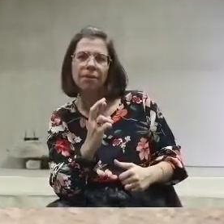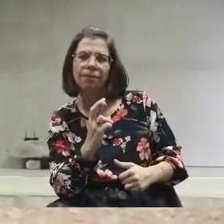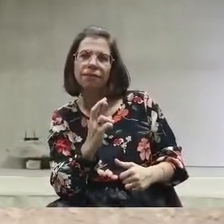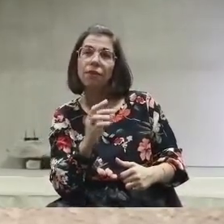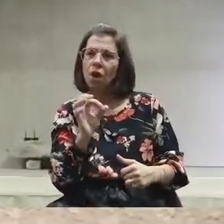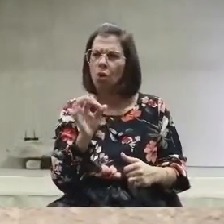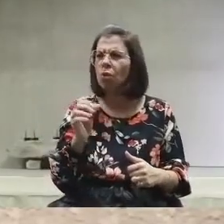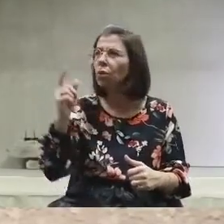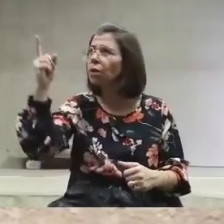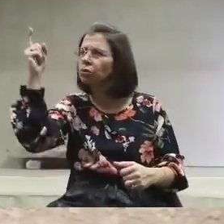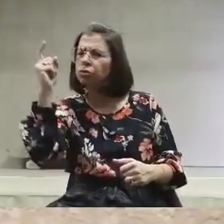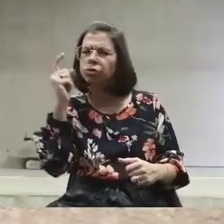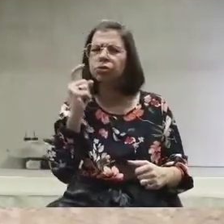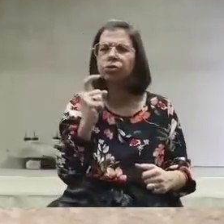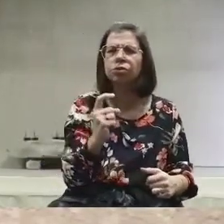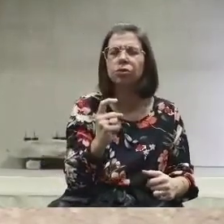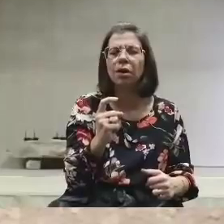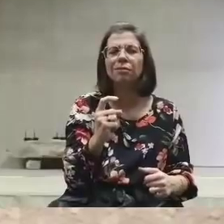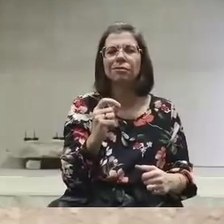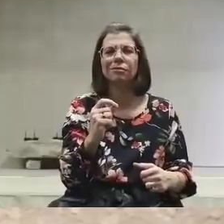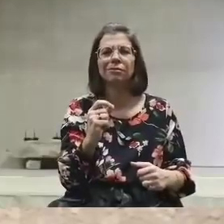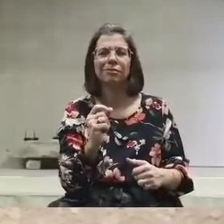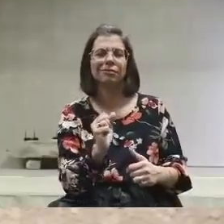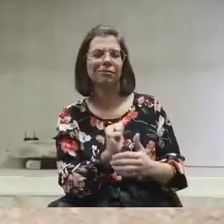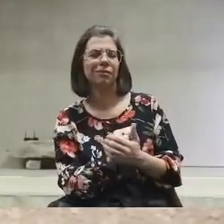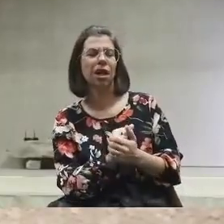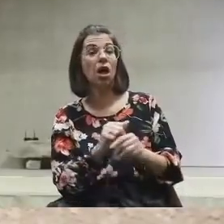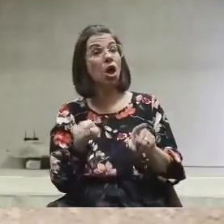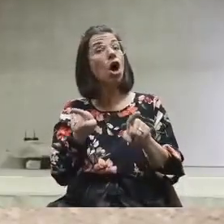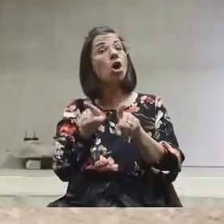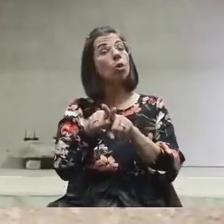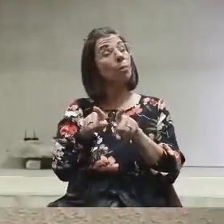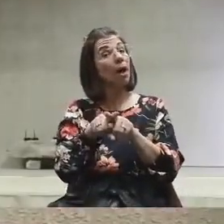Oui, il vient. Mais en tant qu'homme,